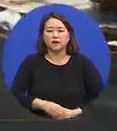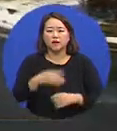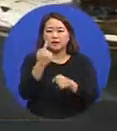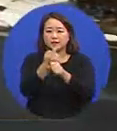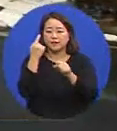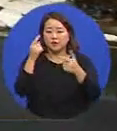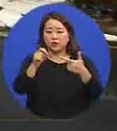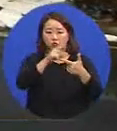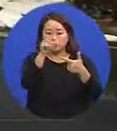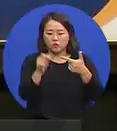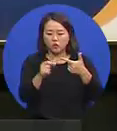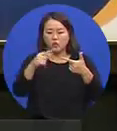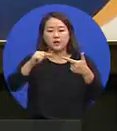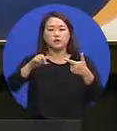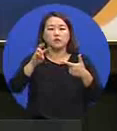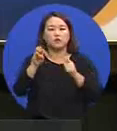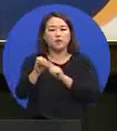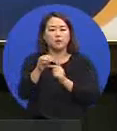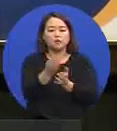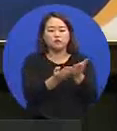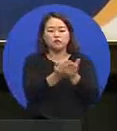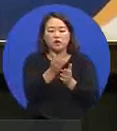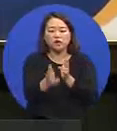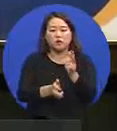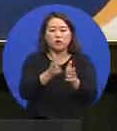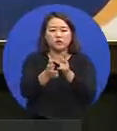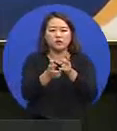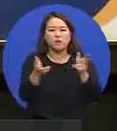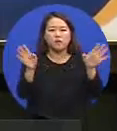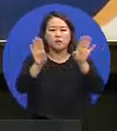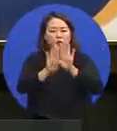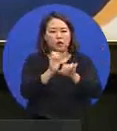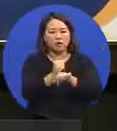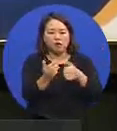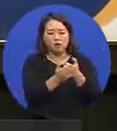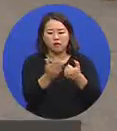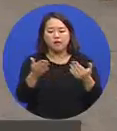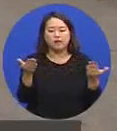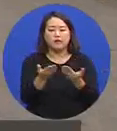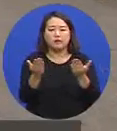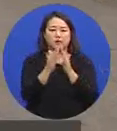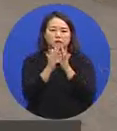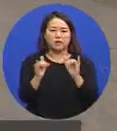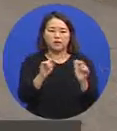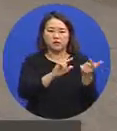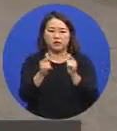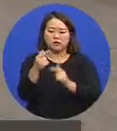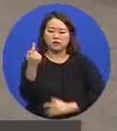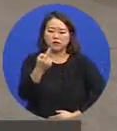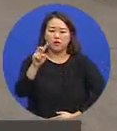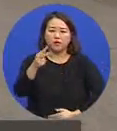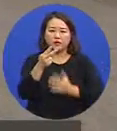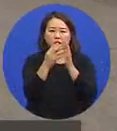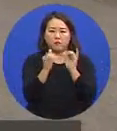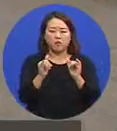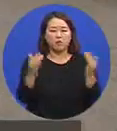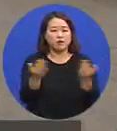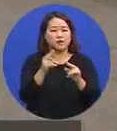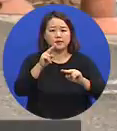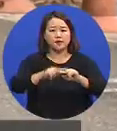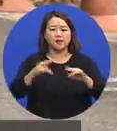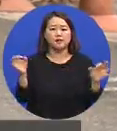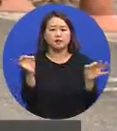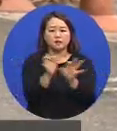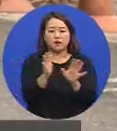지난해 6월 GM 군산 공장이 문을 닫으면서 근로자 1,200여 명이 일자리를 잃었습니다.